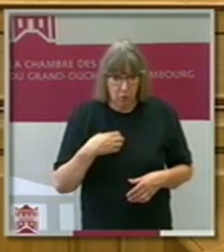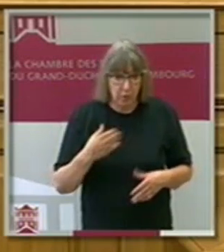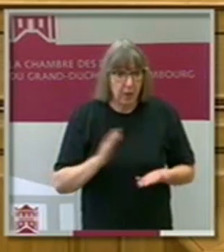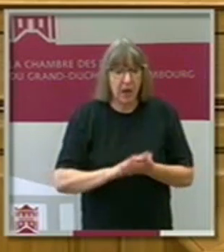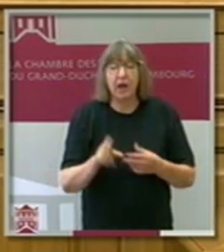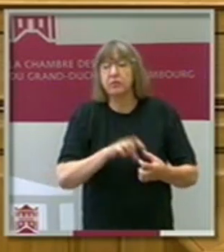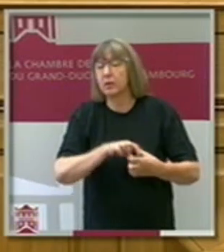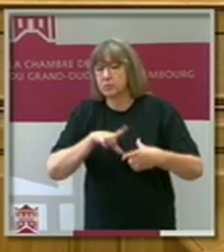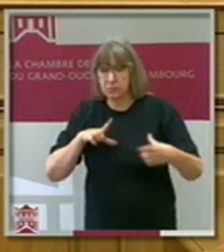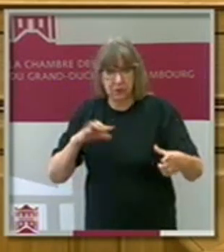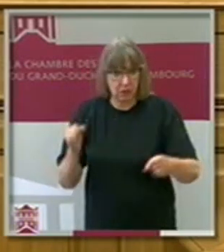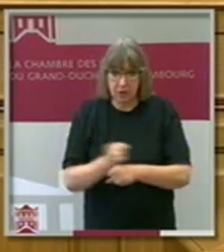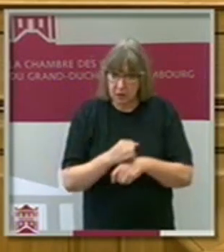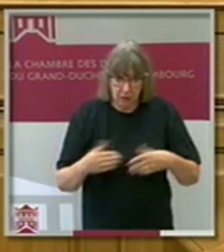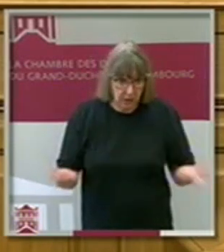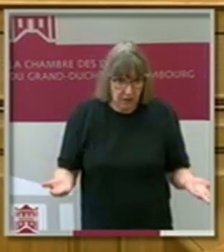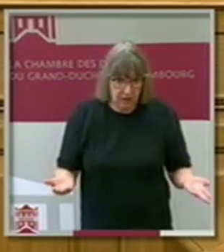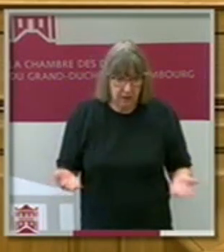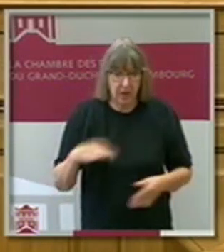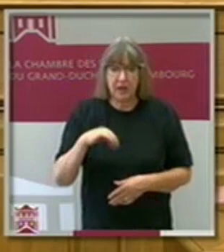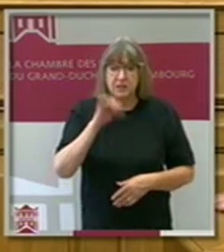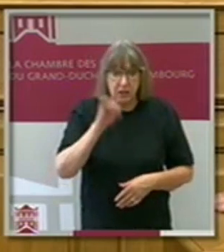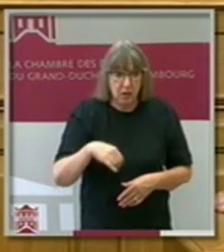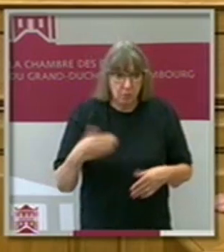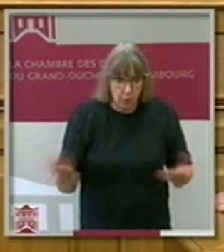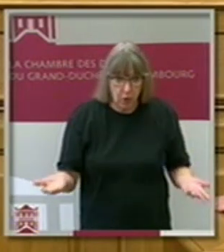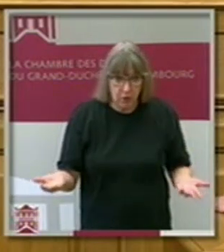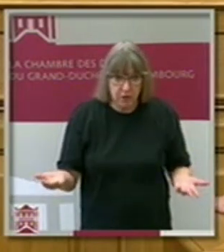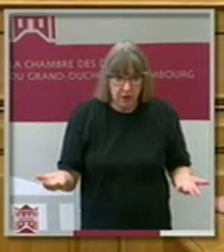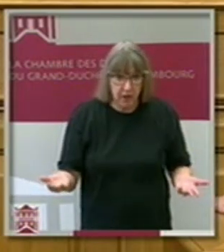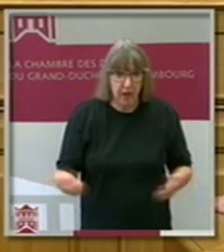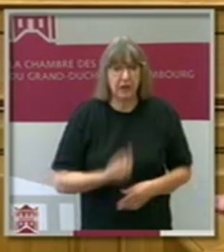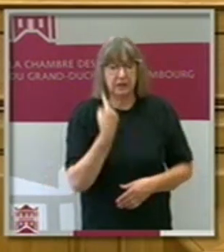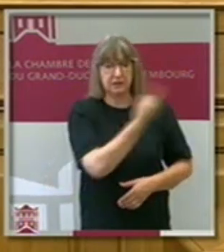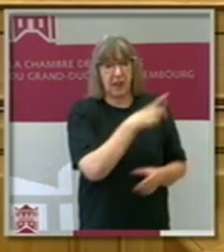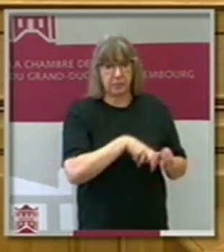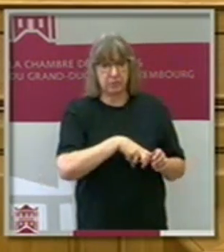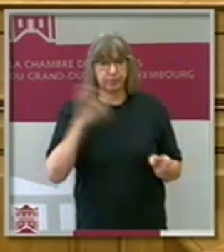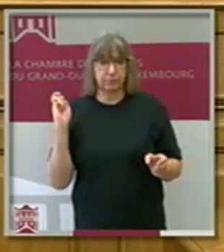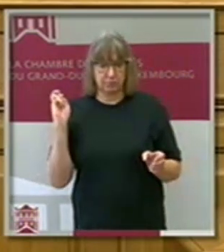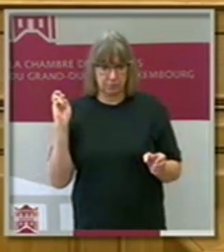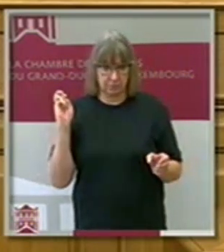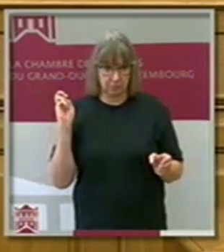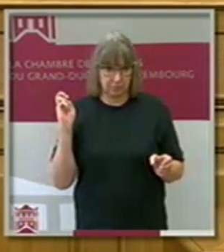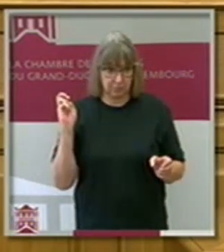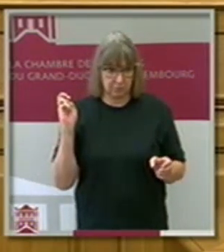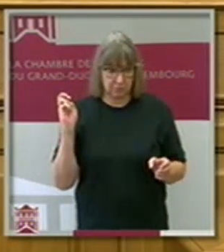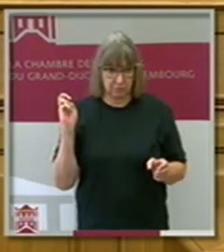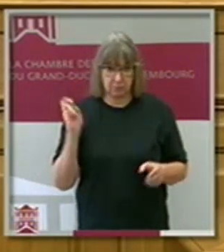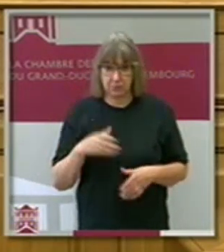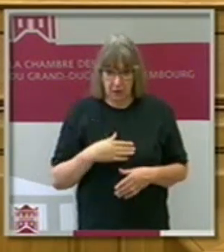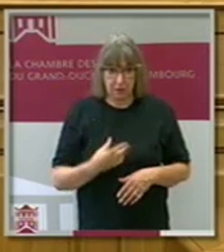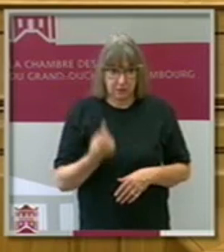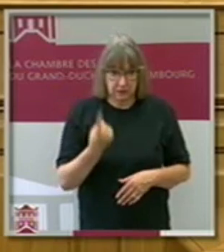Beste, was dem Land geschehen, wenn hier an seine Regierung geben zurückziehen, sich geben